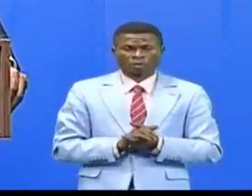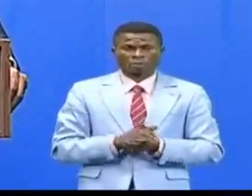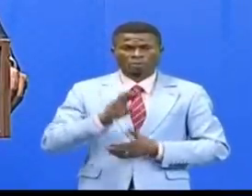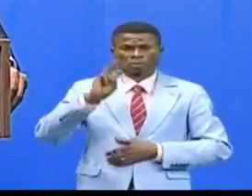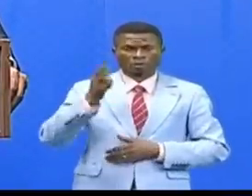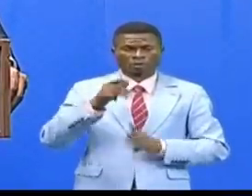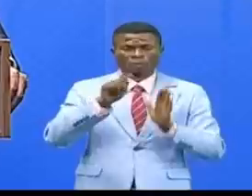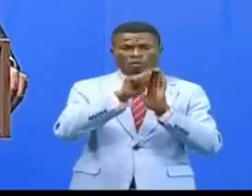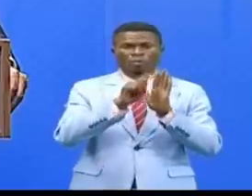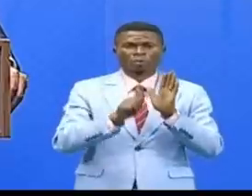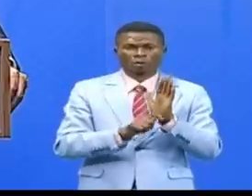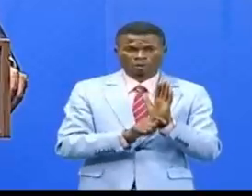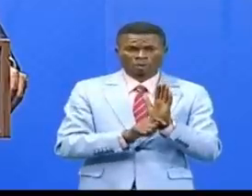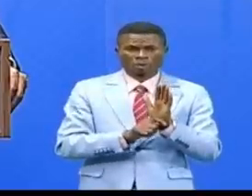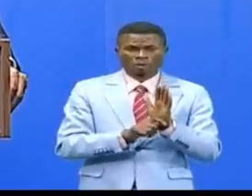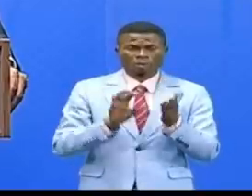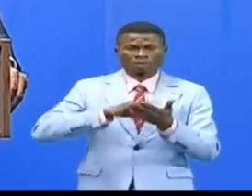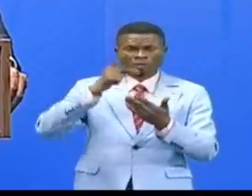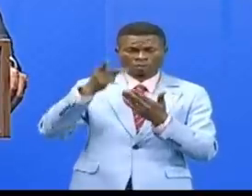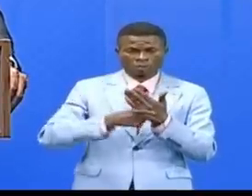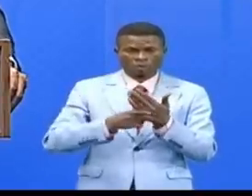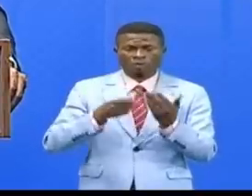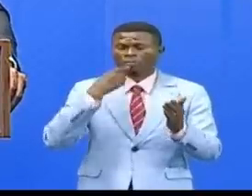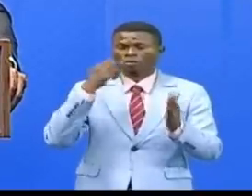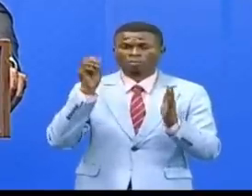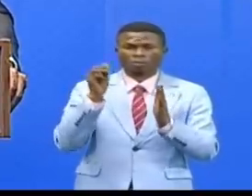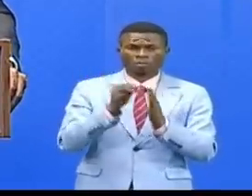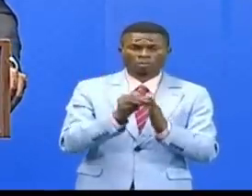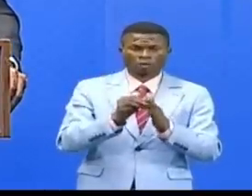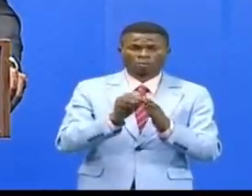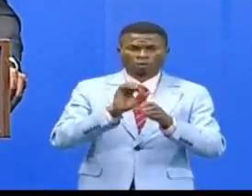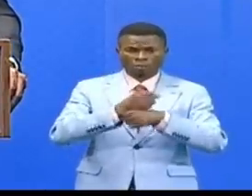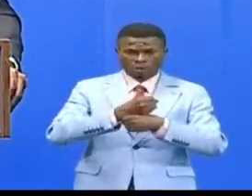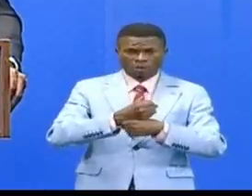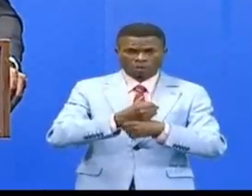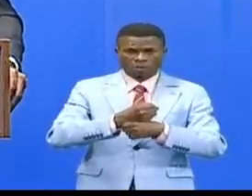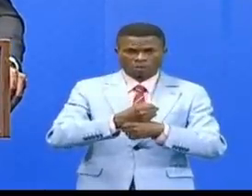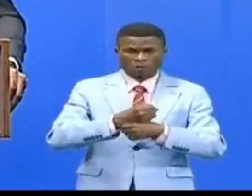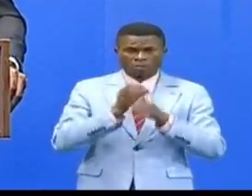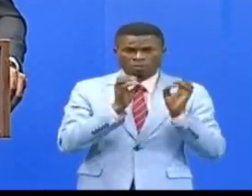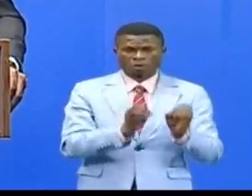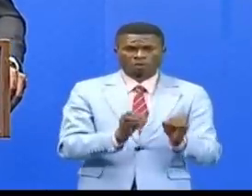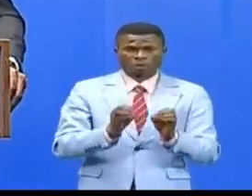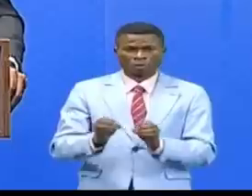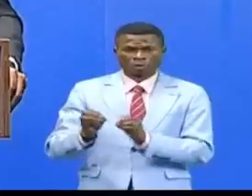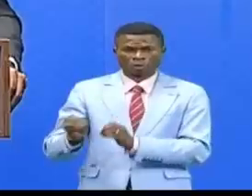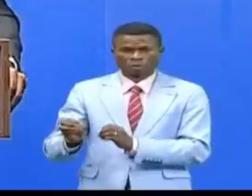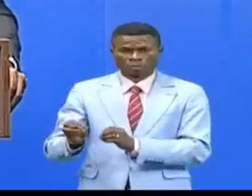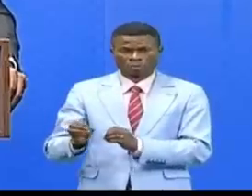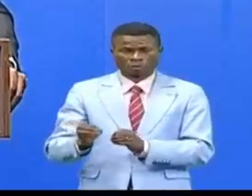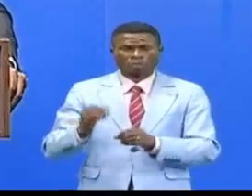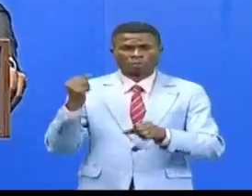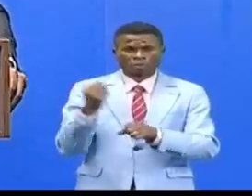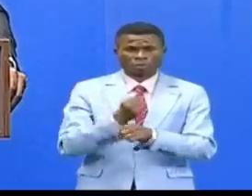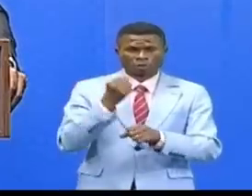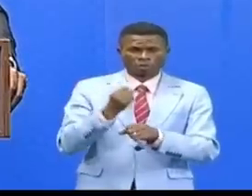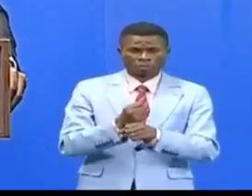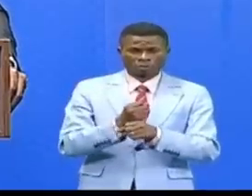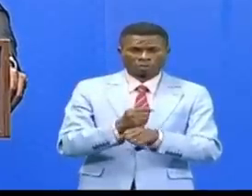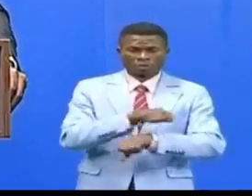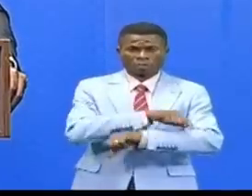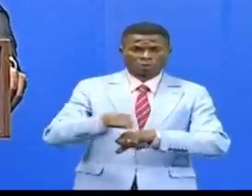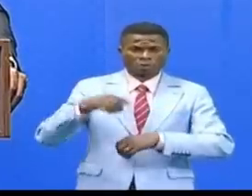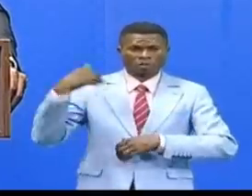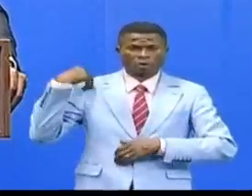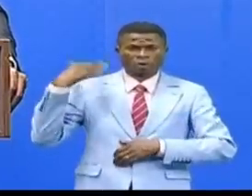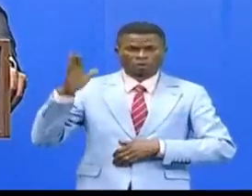Troisième texte, projet de décret portant création, organisation et fonctionnement d'un établissement